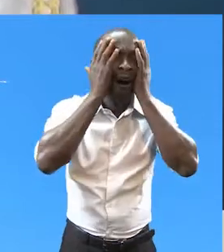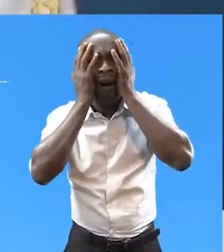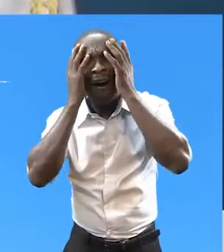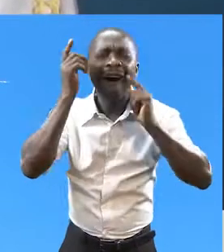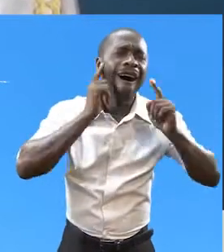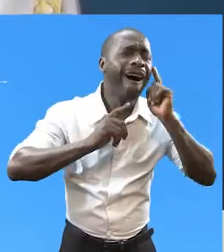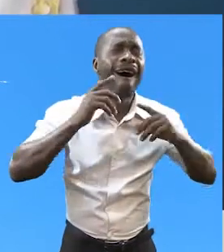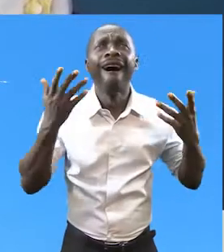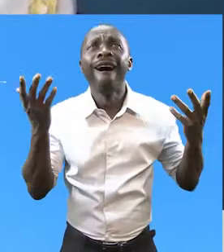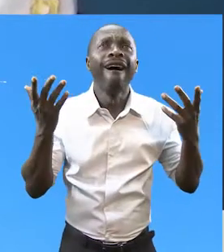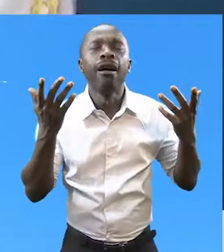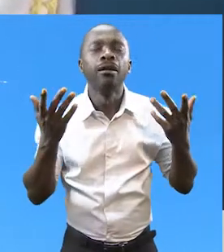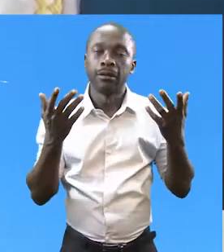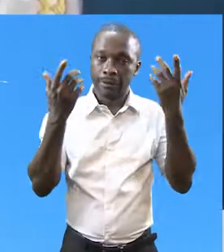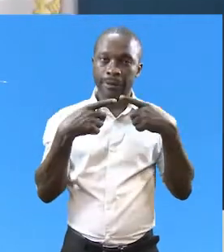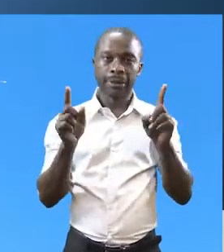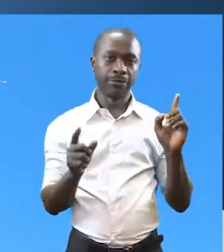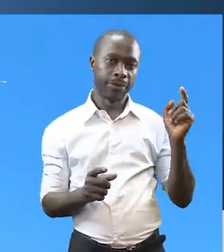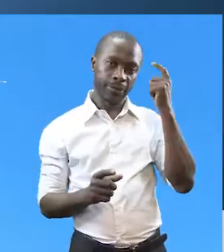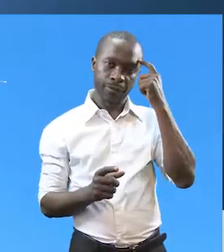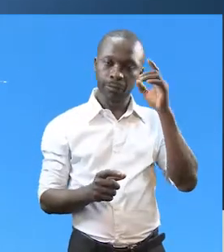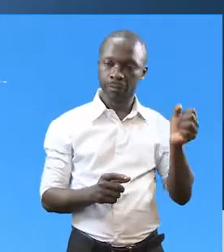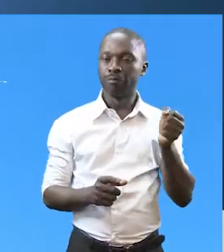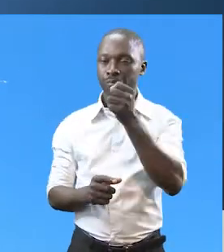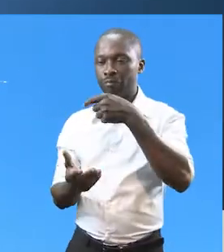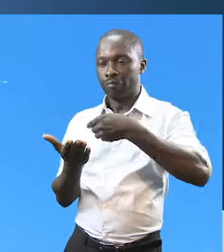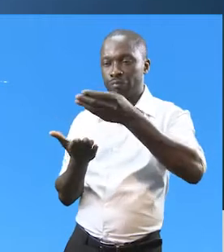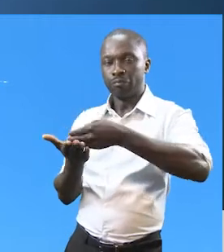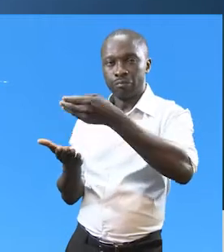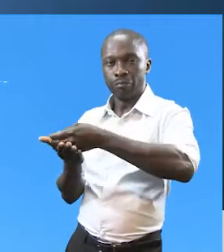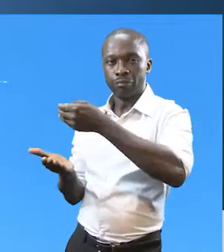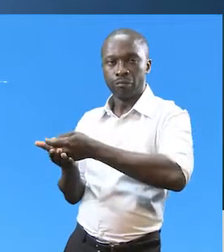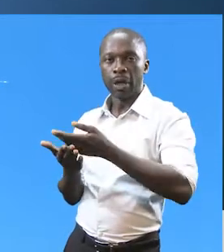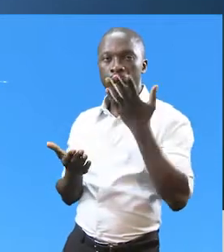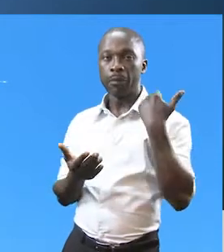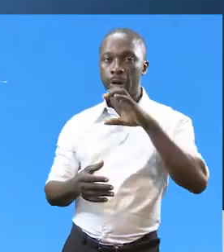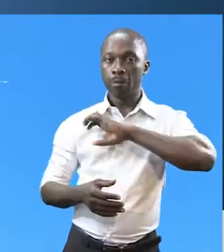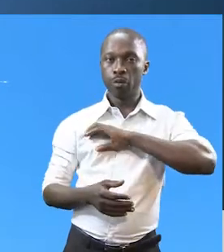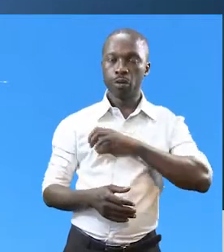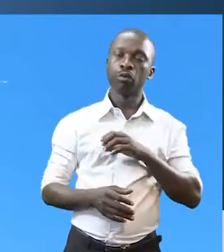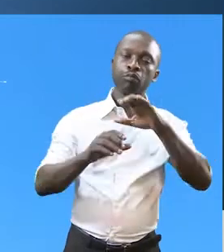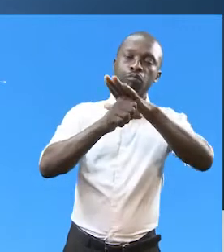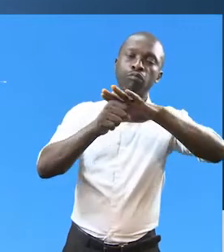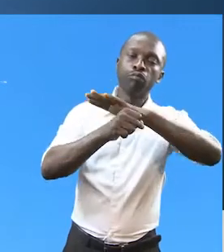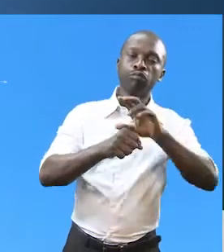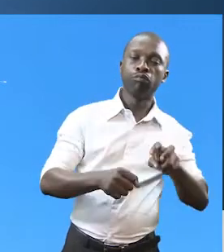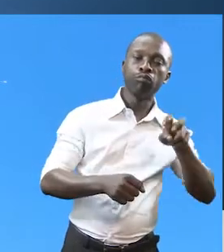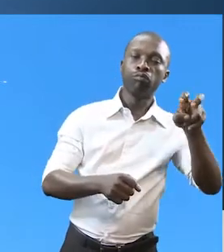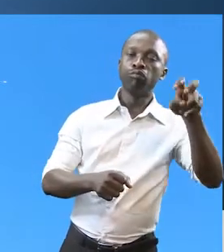garde à vue après leur interpellation lors d'une opération de la police dans un quartier de Brazzaville pour traquer les